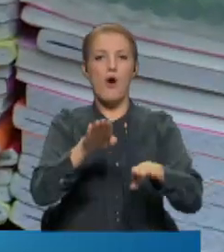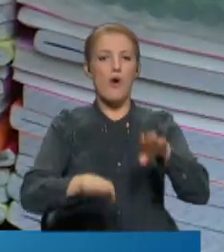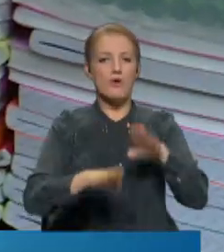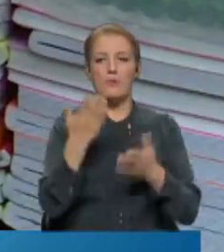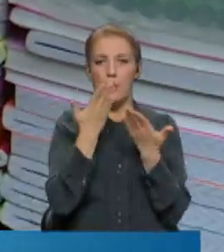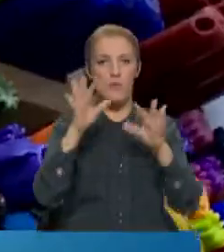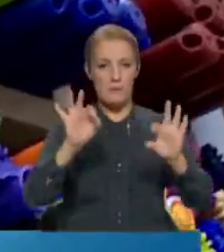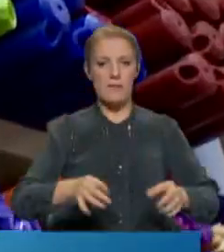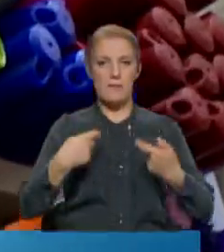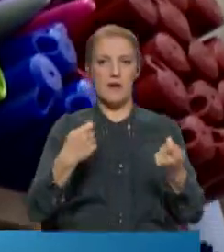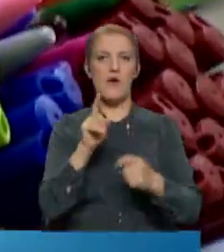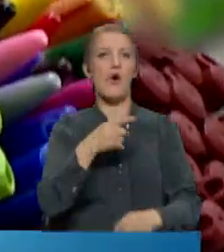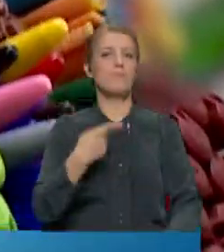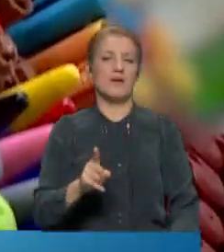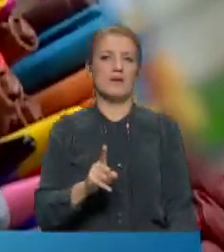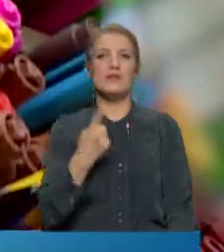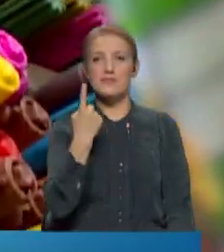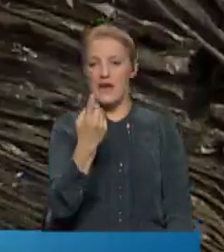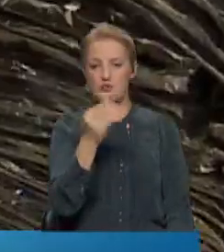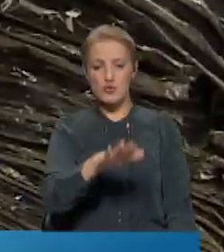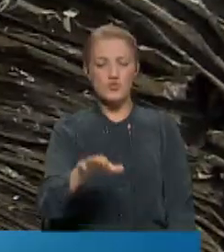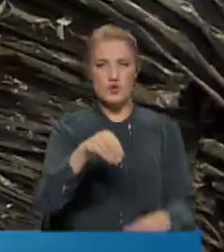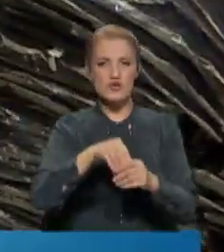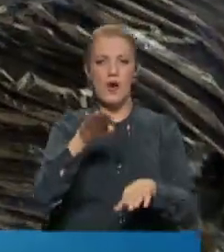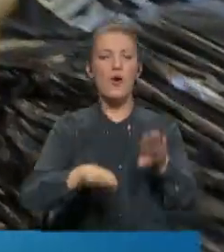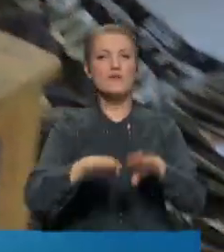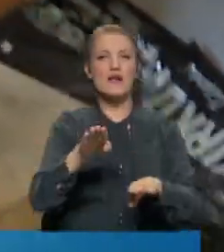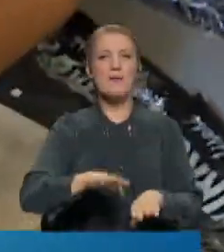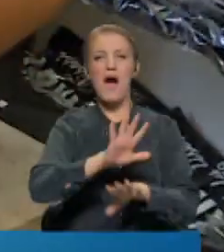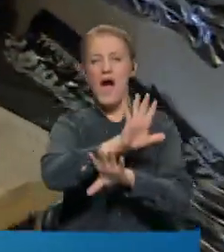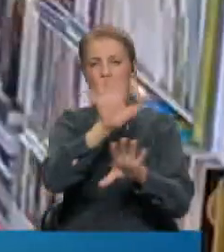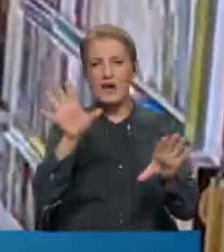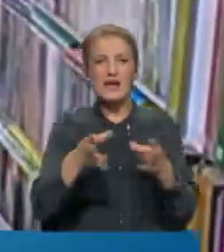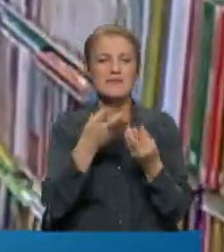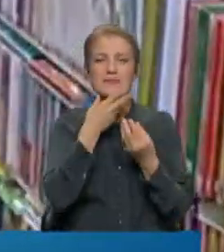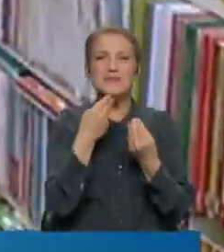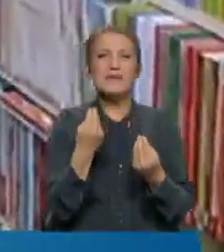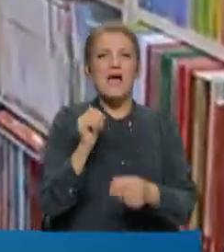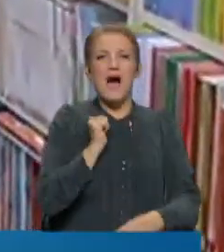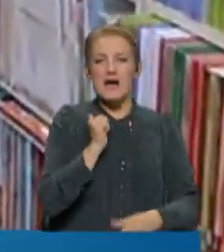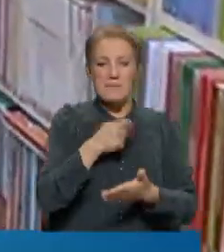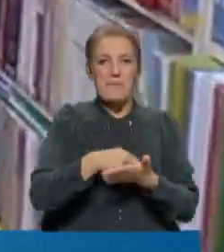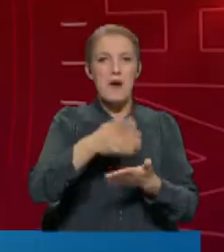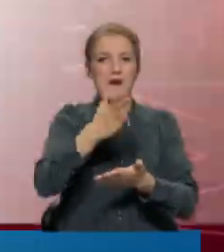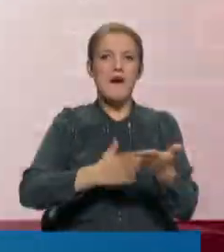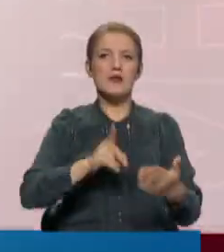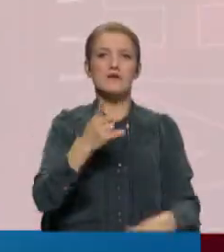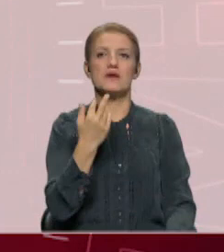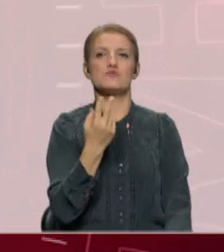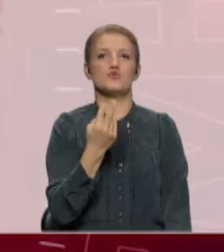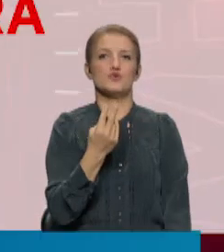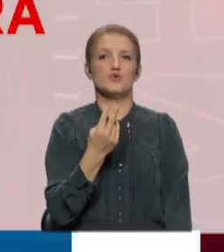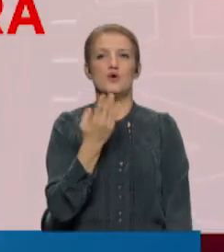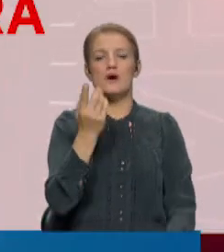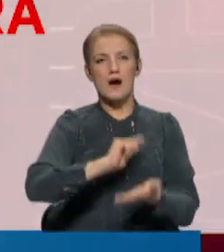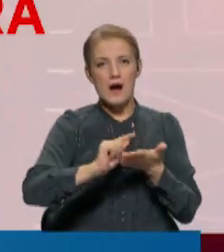okula başlama masrafı 10 bin lira. Tek çocuk için ortalama gider her şeyle en az asgari ücretin yarısı kadar. Pastel kalem,